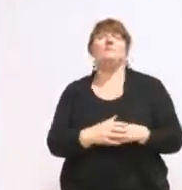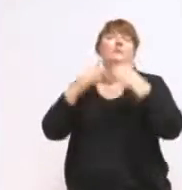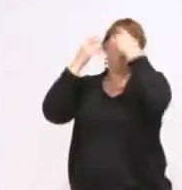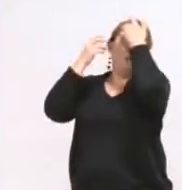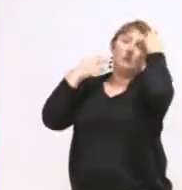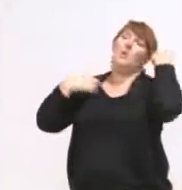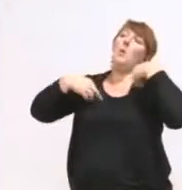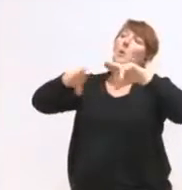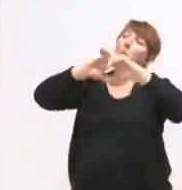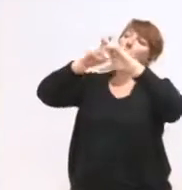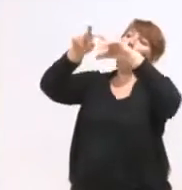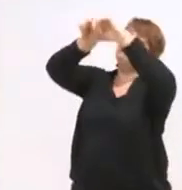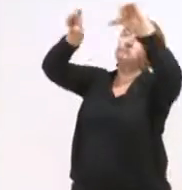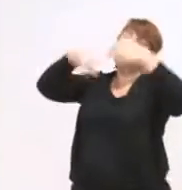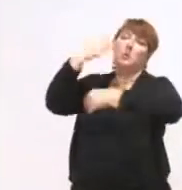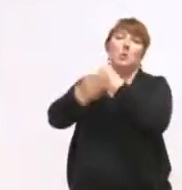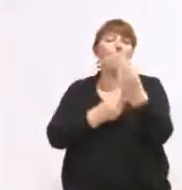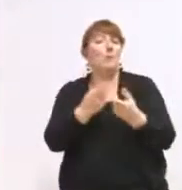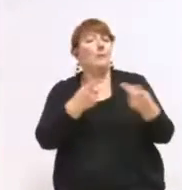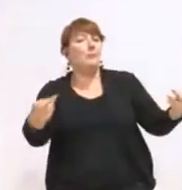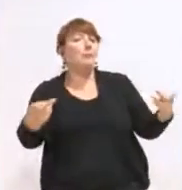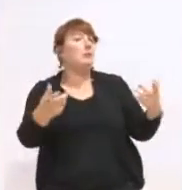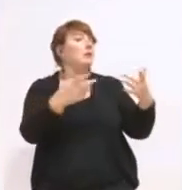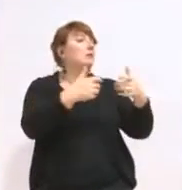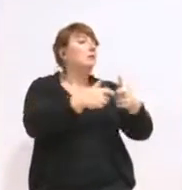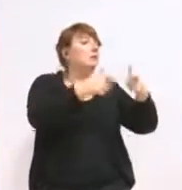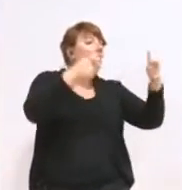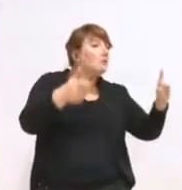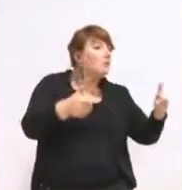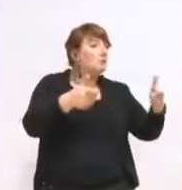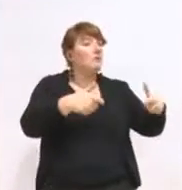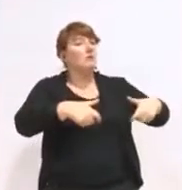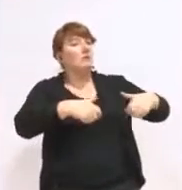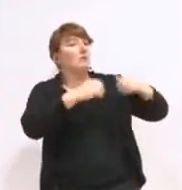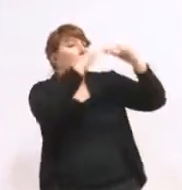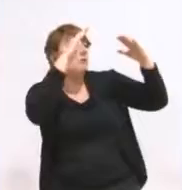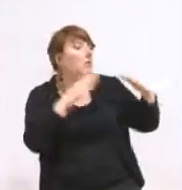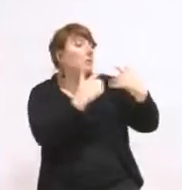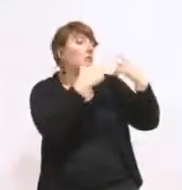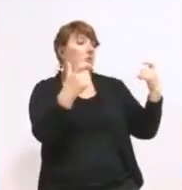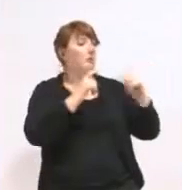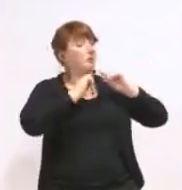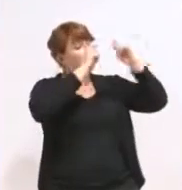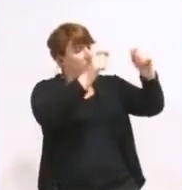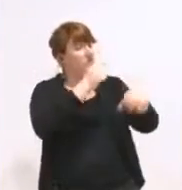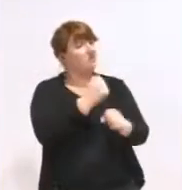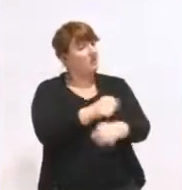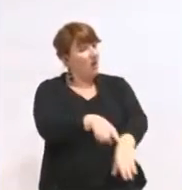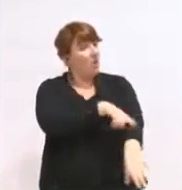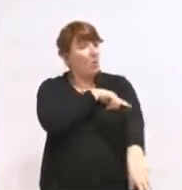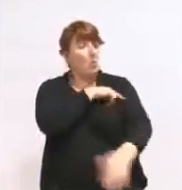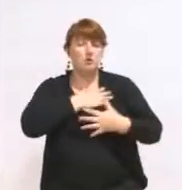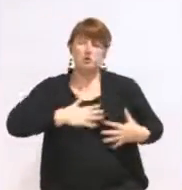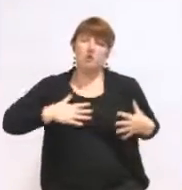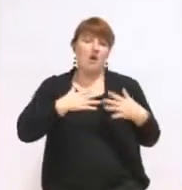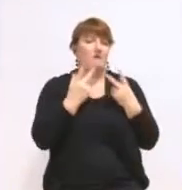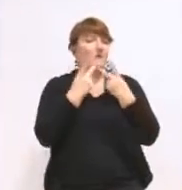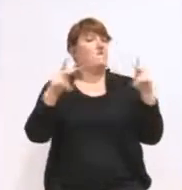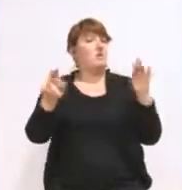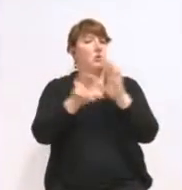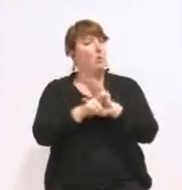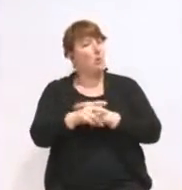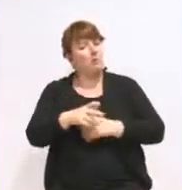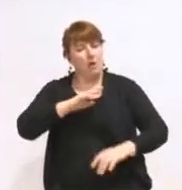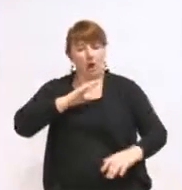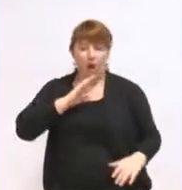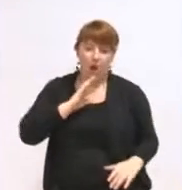ou d'équipements publics, c'est un travail qui est long et moi je suis ravie que la ville de Grenoble s'en soit emparée. Sur la lutte contre les stéréotypes dès le plus